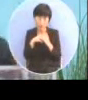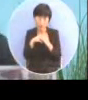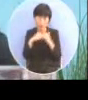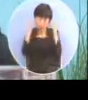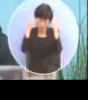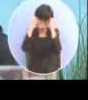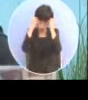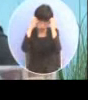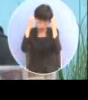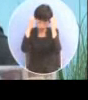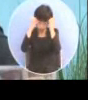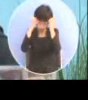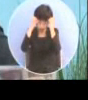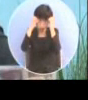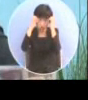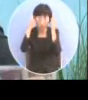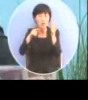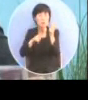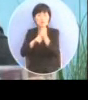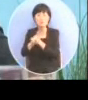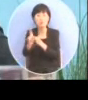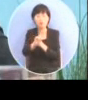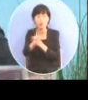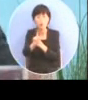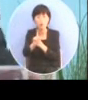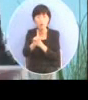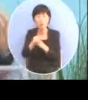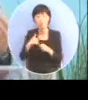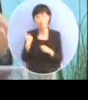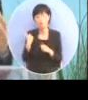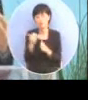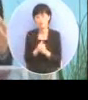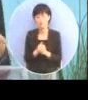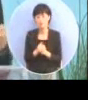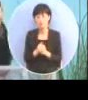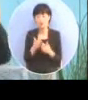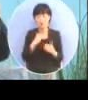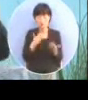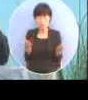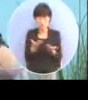Tại sao cuộc đời chúng tôi không có lý do gì mà sinh trong thời đại chiến tranh khó khăn rất nhiều?